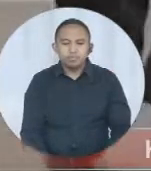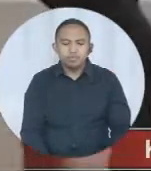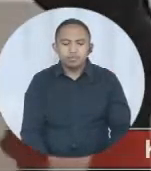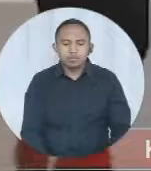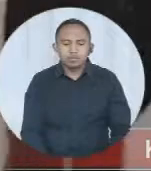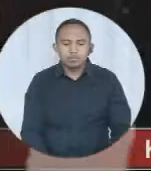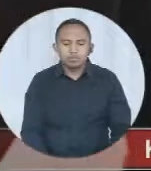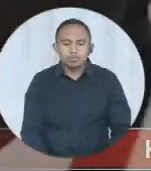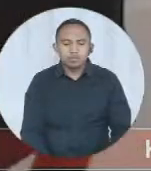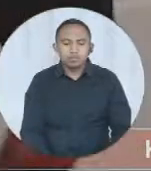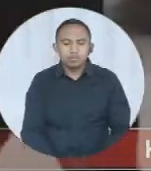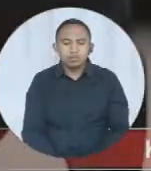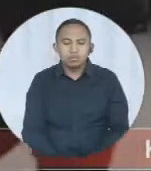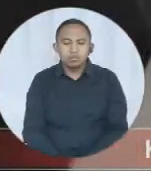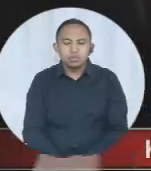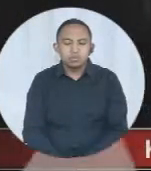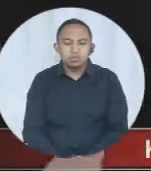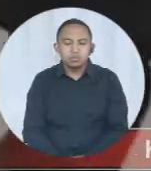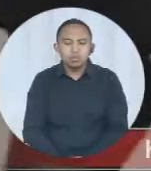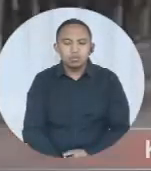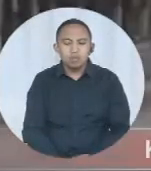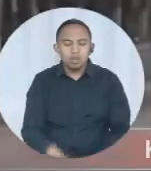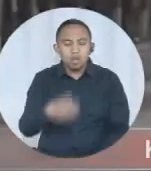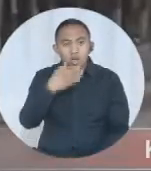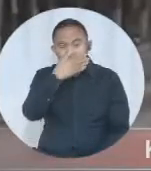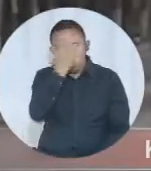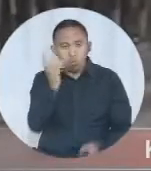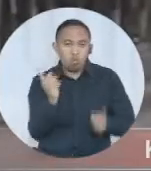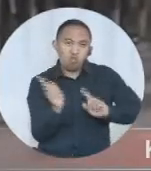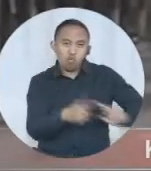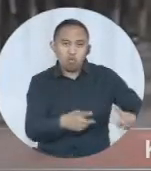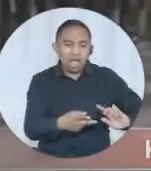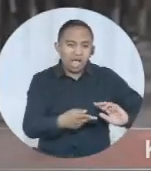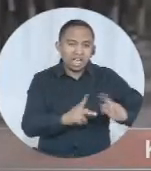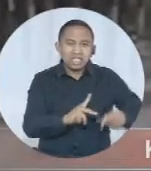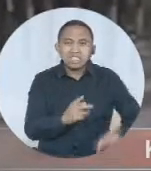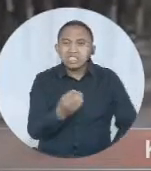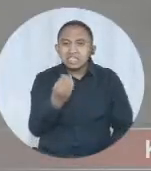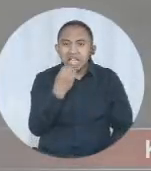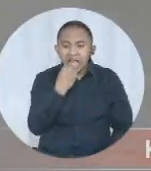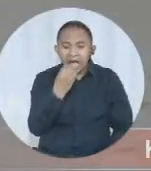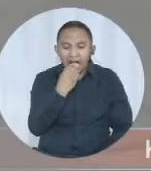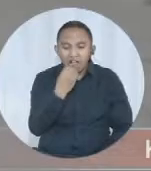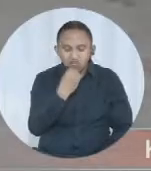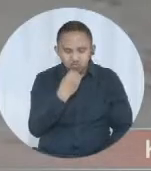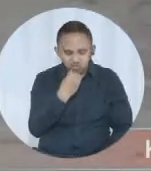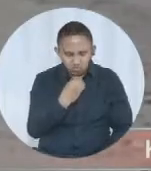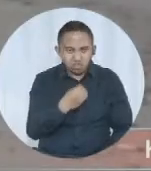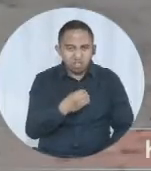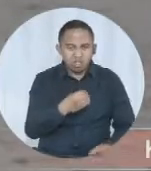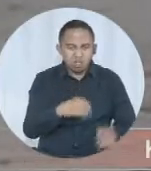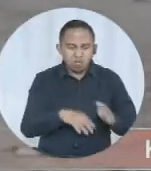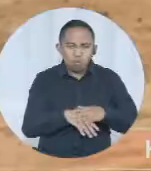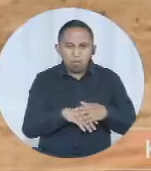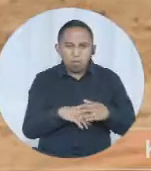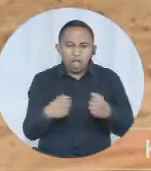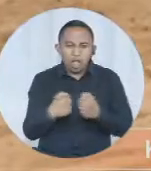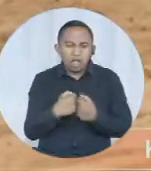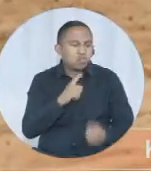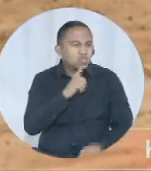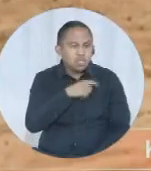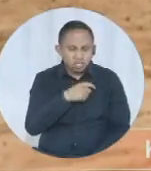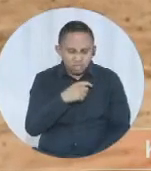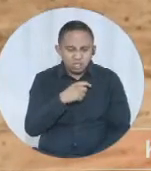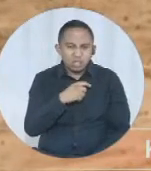Valo amby telopolo tapitrisa ireo olona hiaran'ny krizy ara-tsakafo na mafisy ny ady eo amin'ny Rosia sy Ukraine,